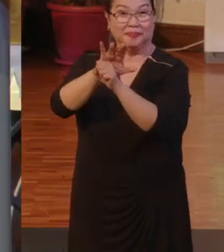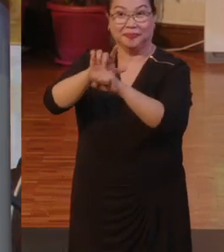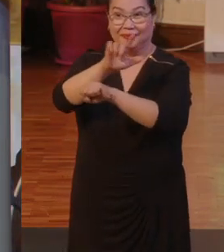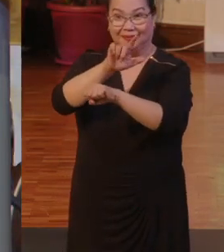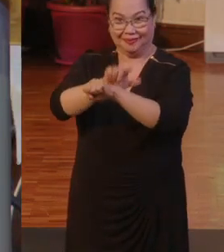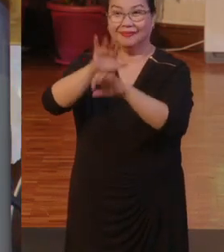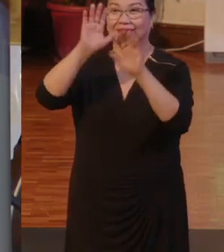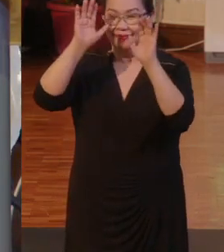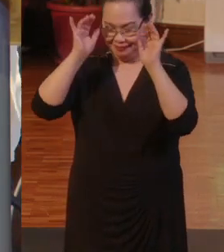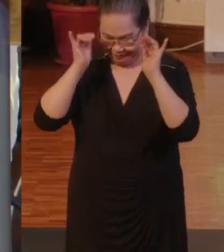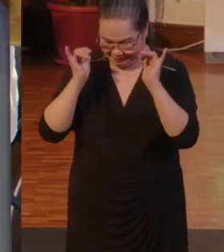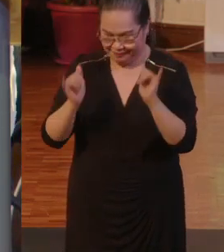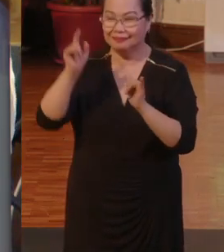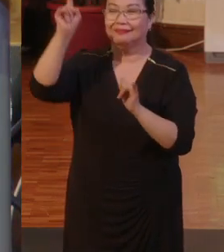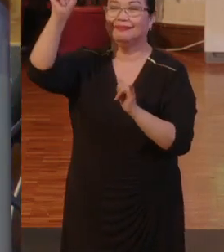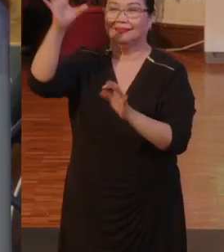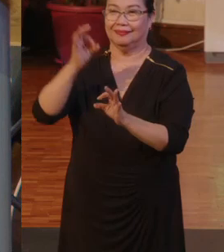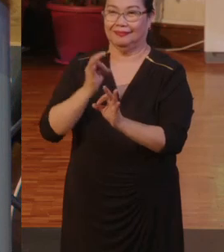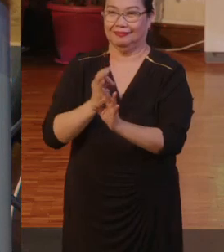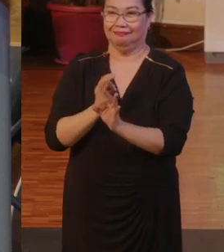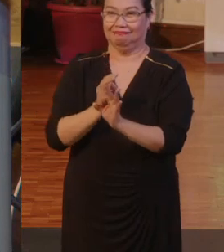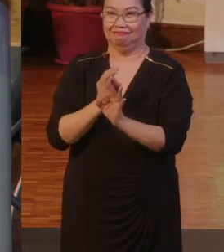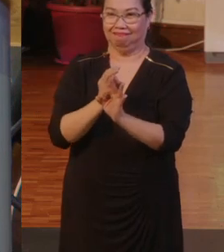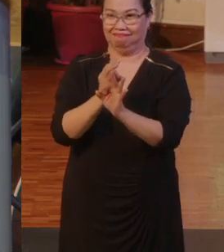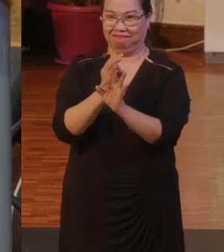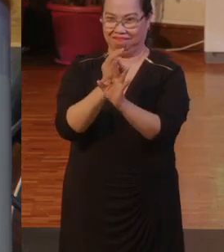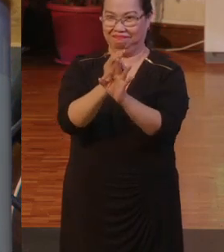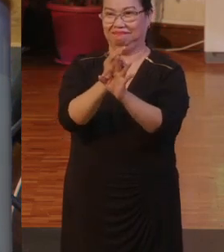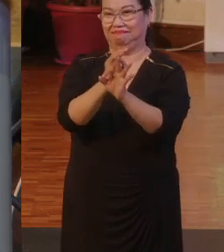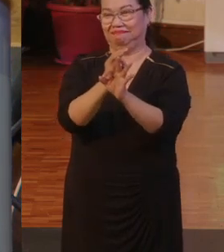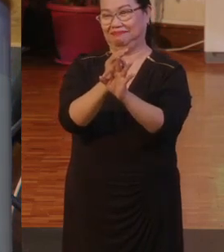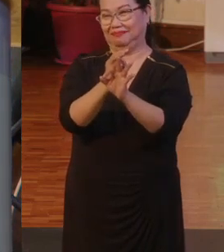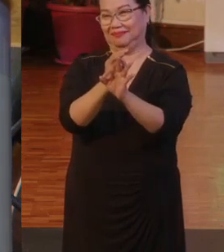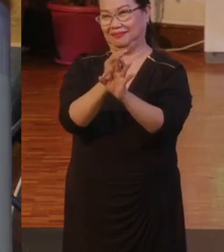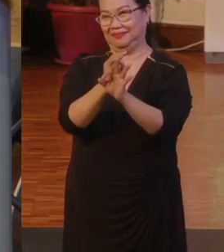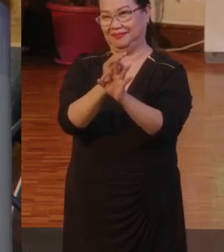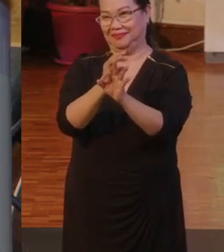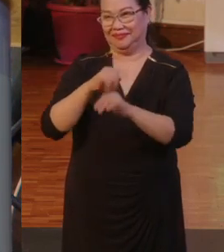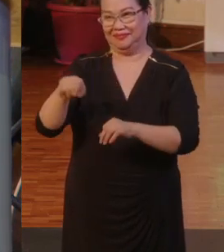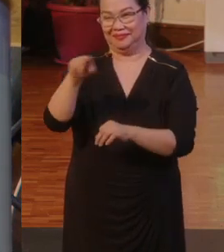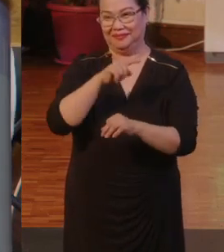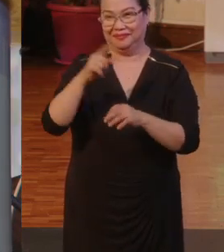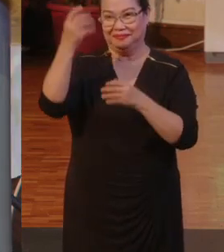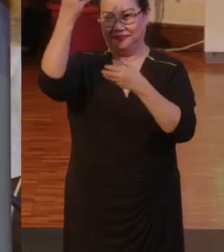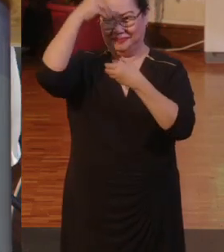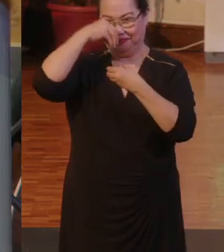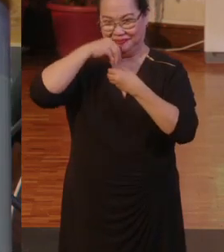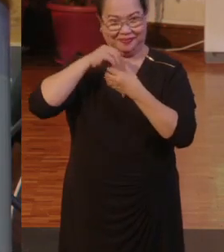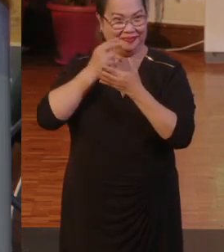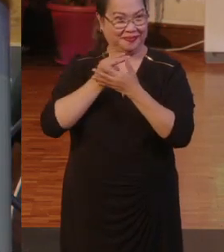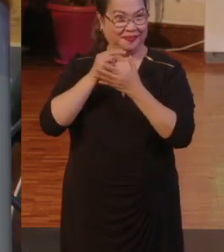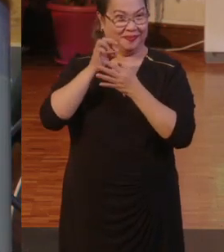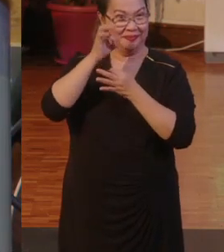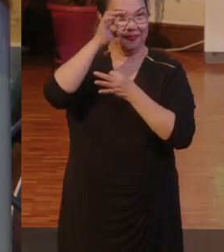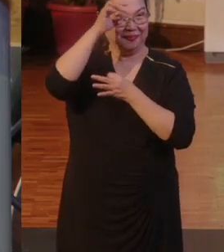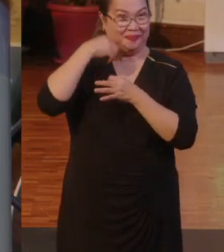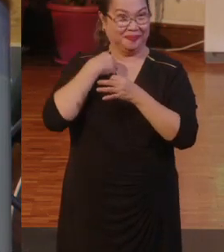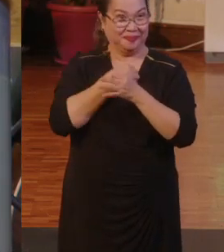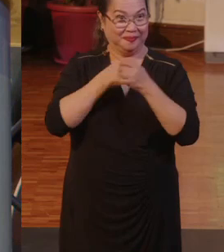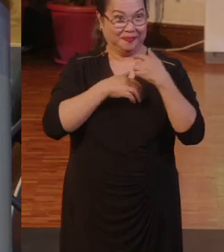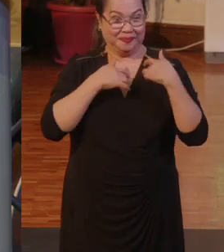din tapat ang ating Diyos sa pananahan ng kanyang diwang banal sa ating mga